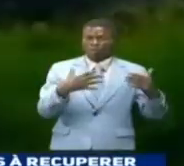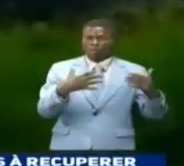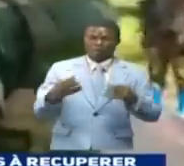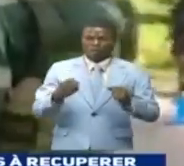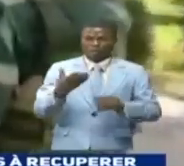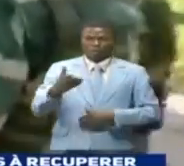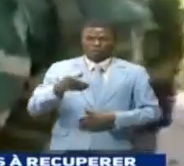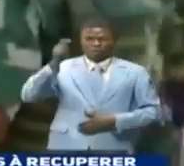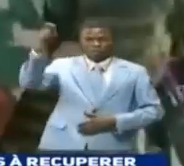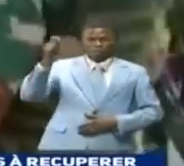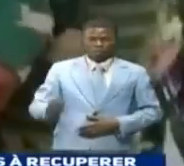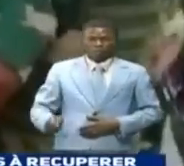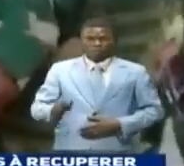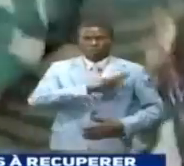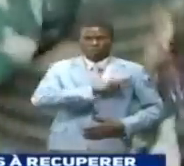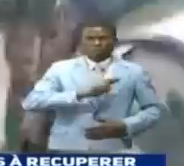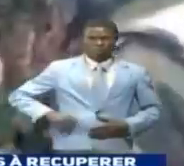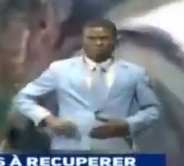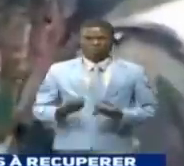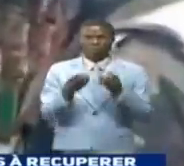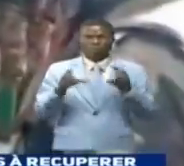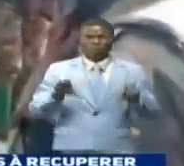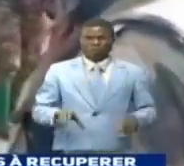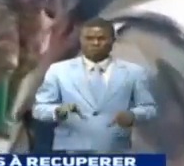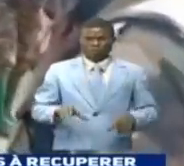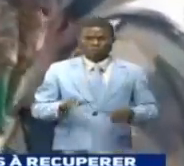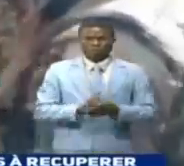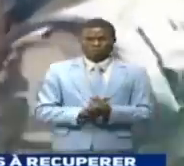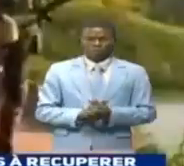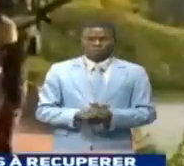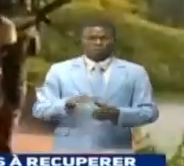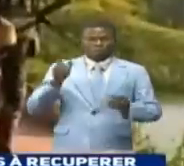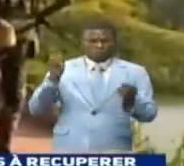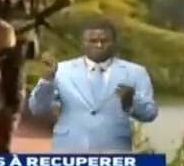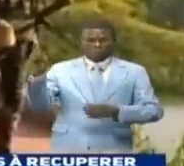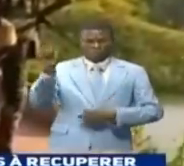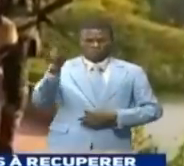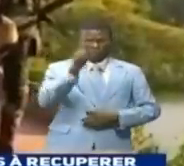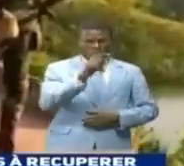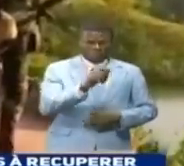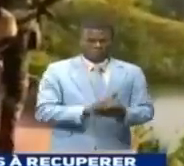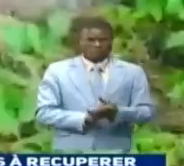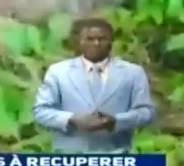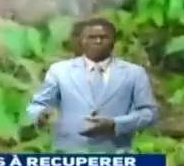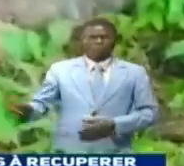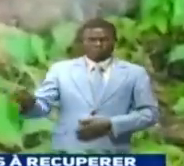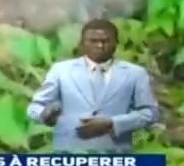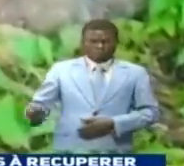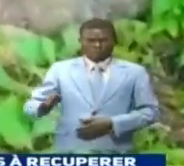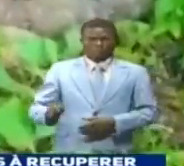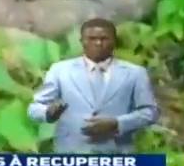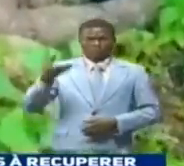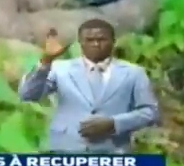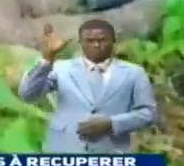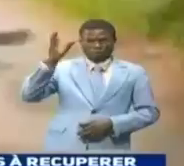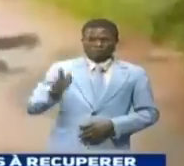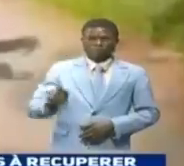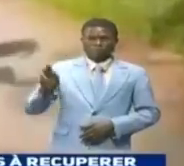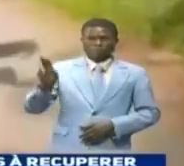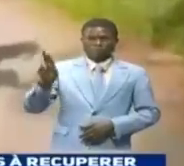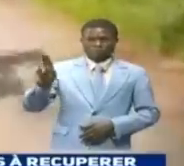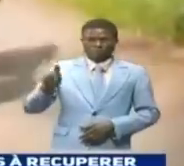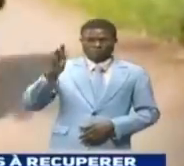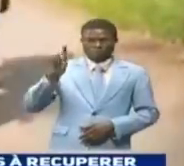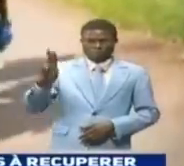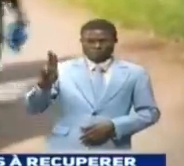Les forces armées de la République démocratique du Congo sont sur différents fronts en territoire de Rutshuru afin de récupérer les zones qu'occupent les terroristes